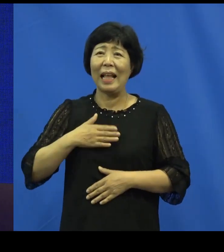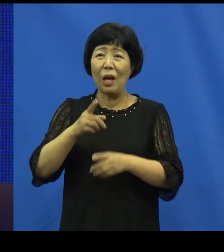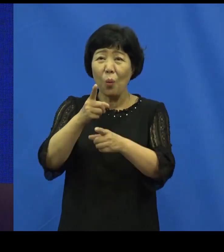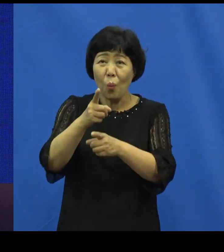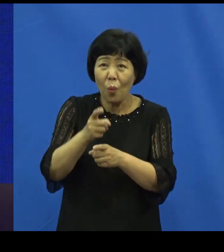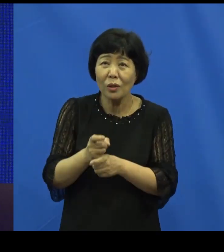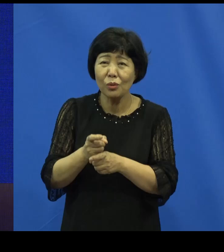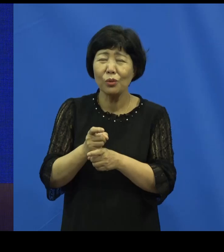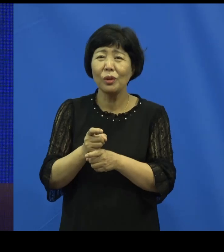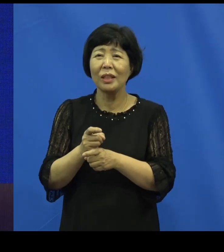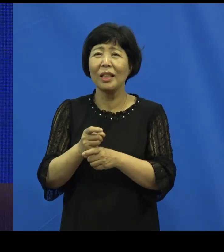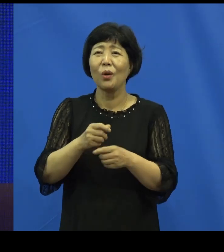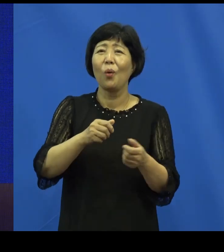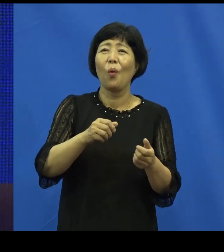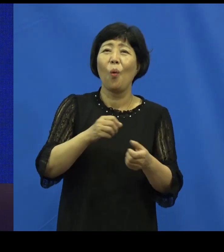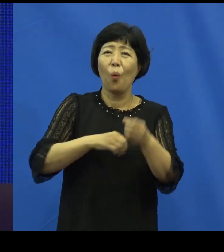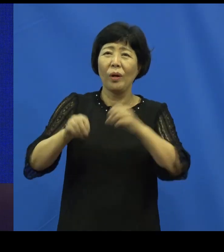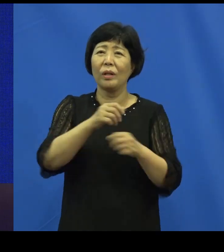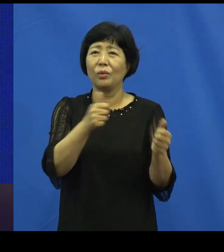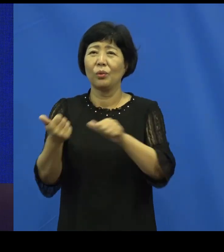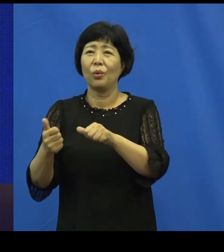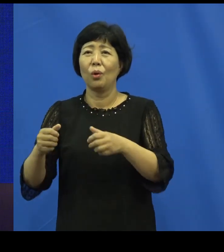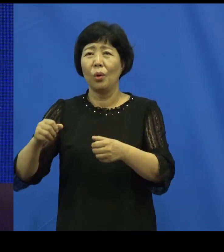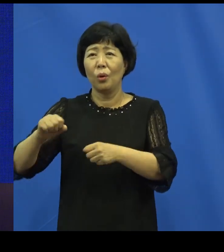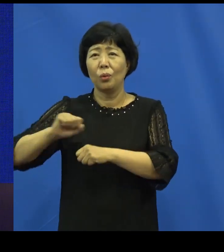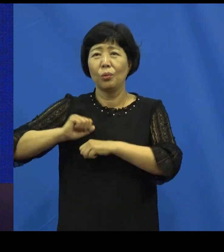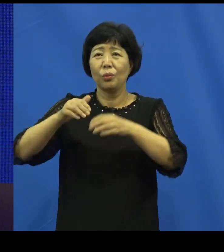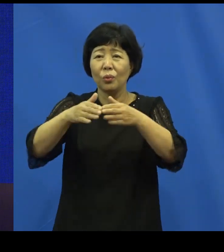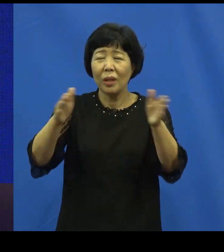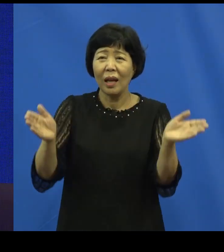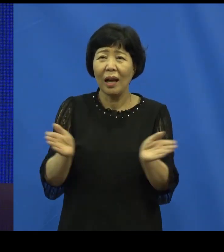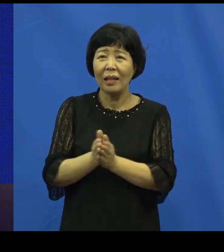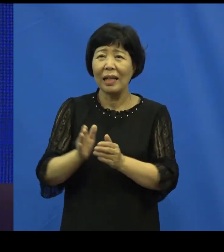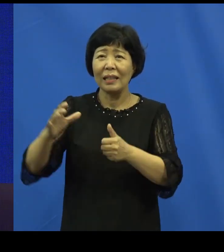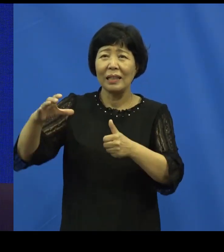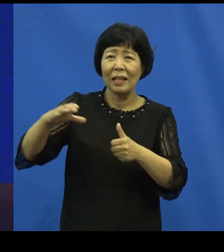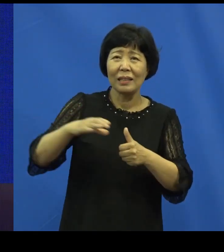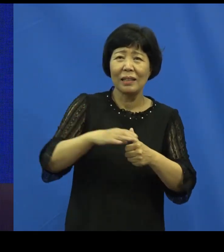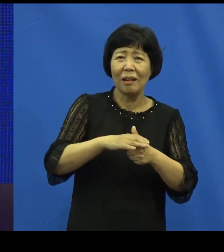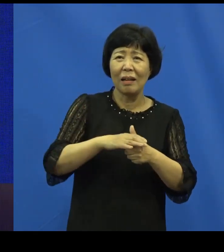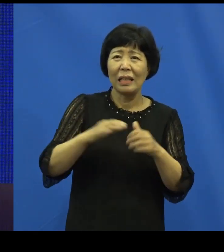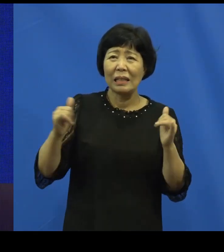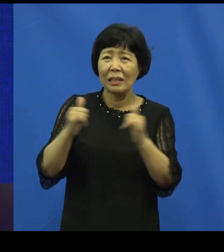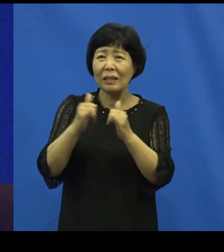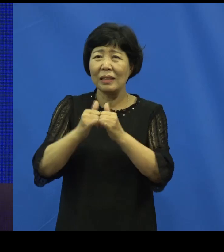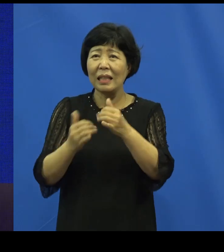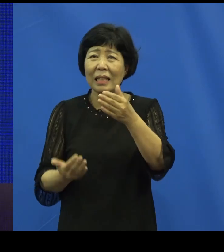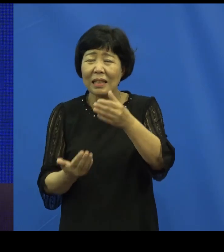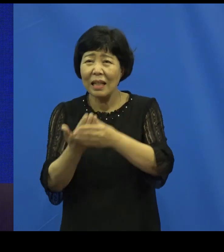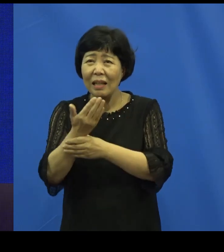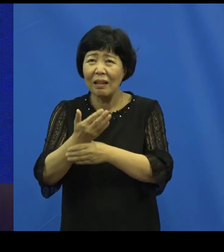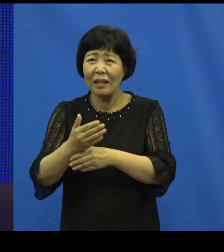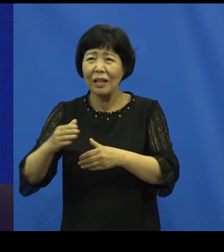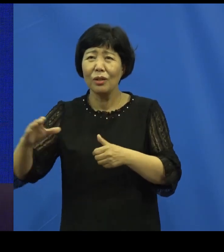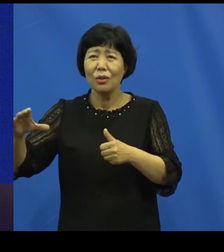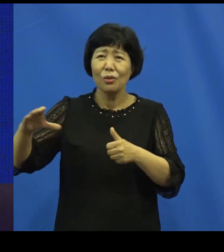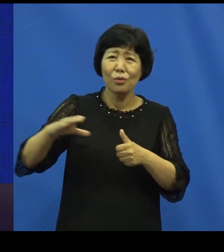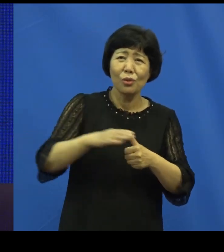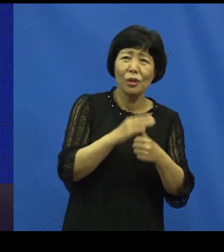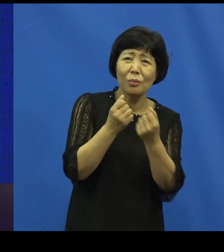나를 대적하여 진칠지라도 내 마음이 두렵지 아니하며 전쟁이 일어나 나를 치료할지라도 나는 여전히